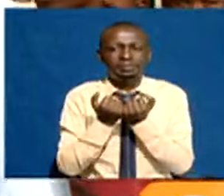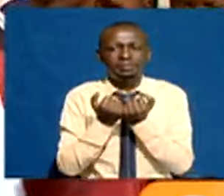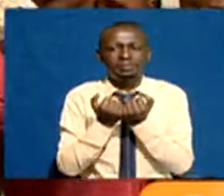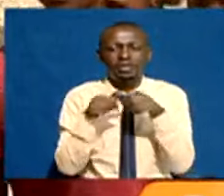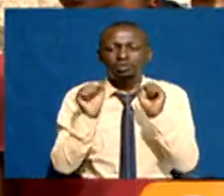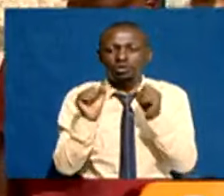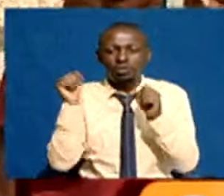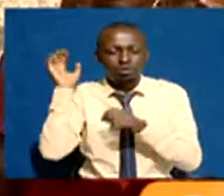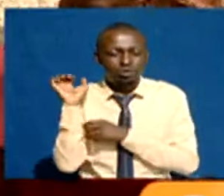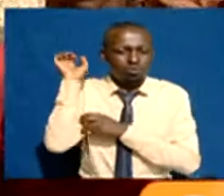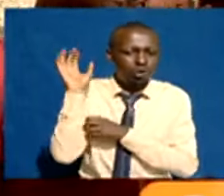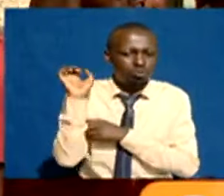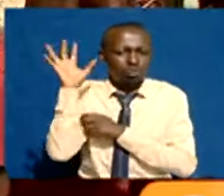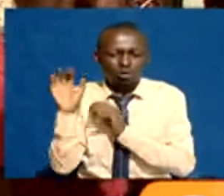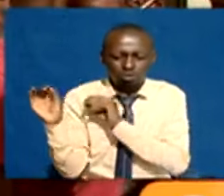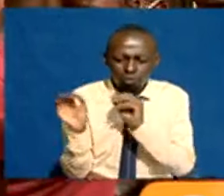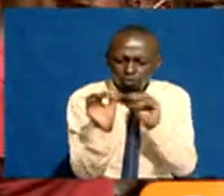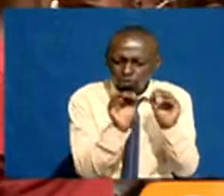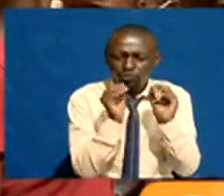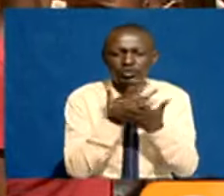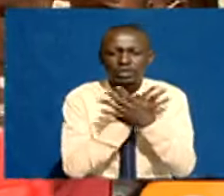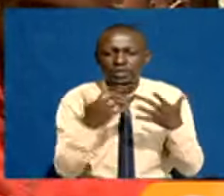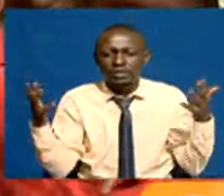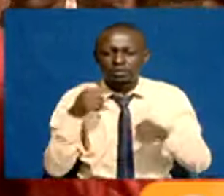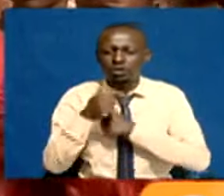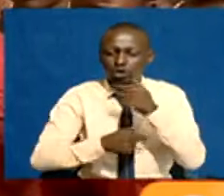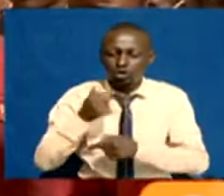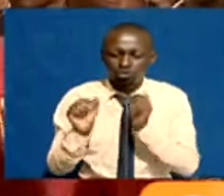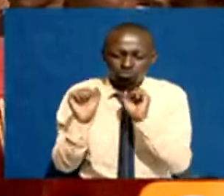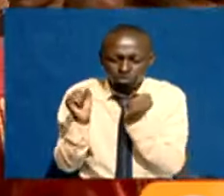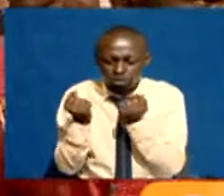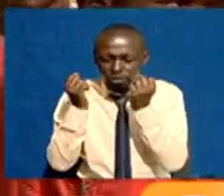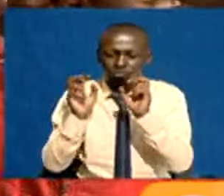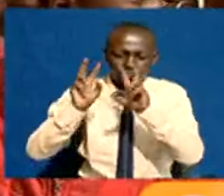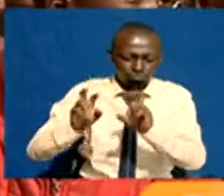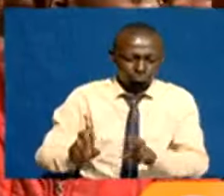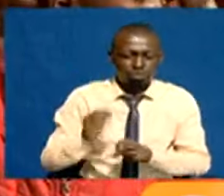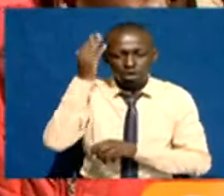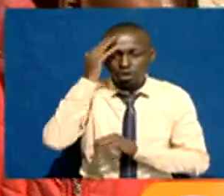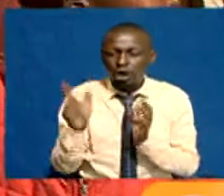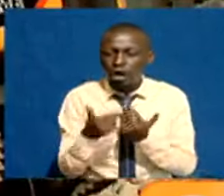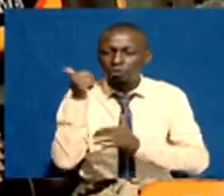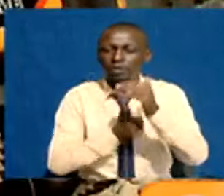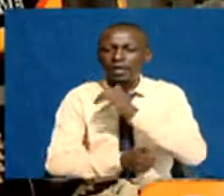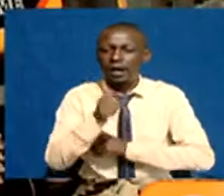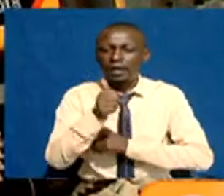the rubble as part of the ongoing rescue efforts and to ascertain the number of victims affected.